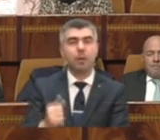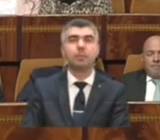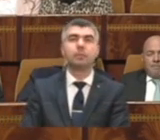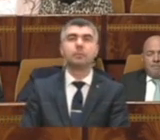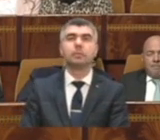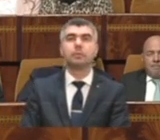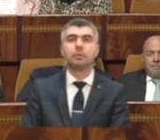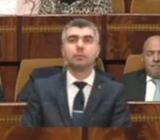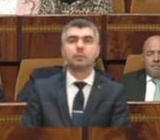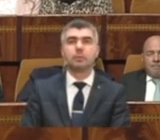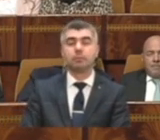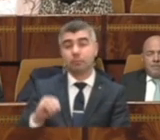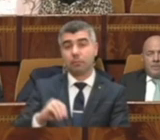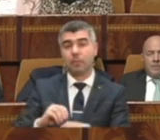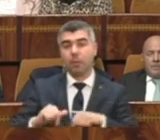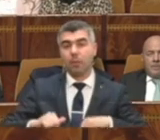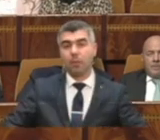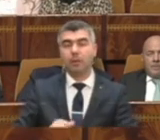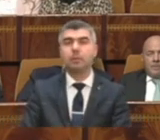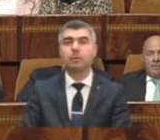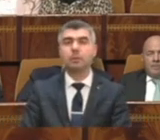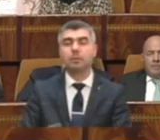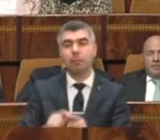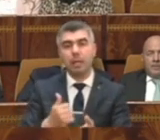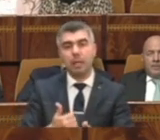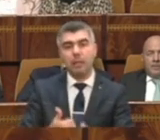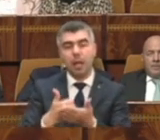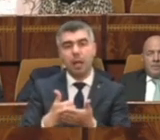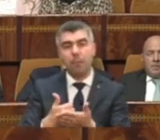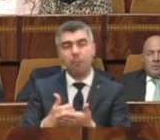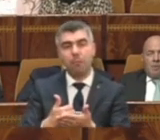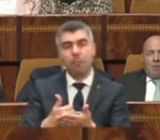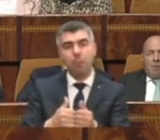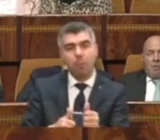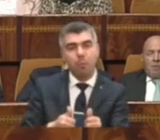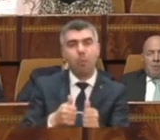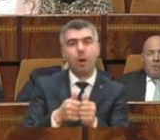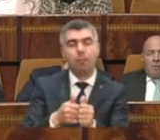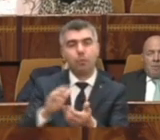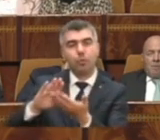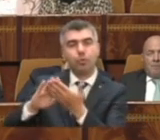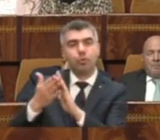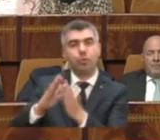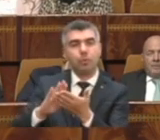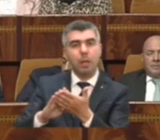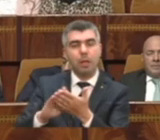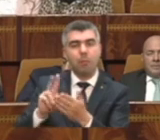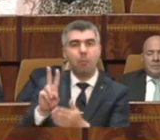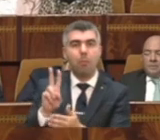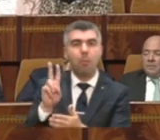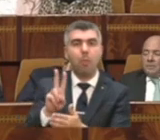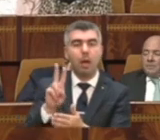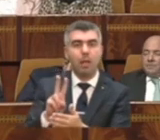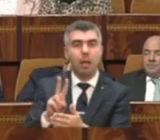سيد الوزير المحترم، دعم ومواكبة الجمعيات المختصة في التخييم عبر